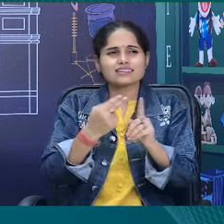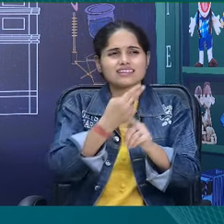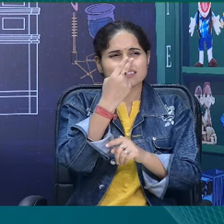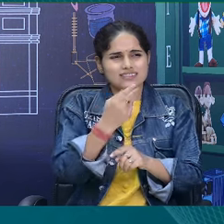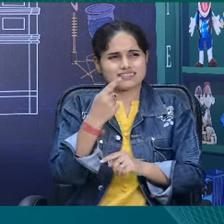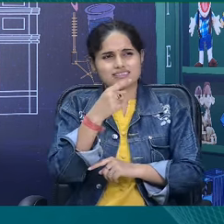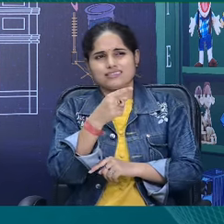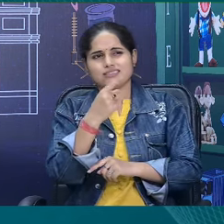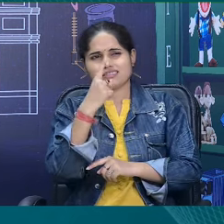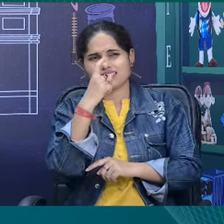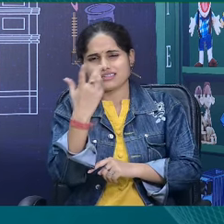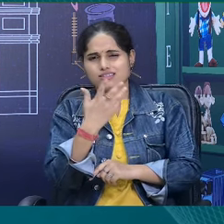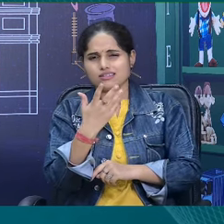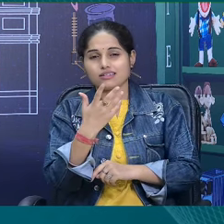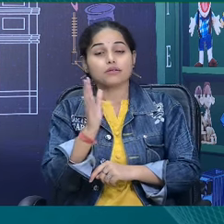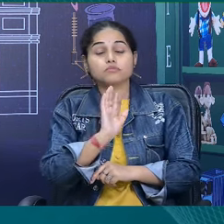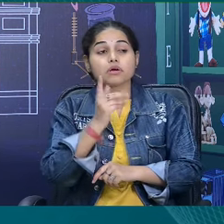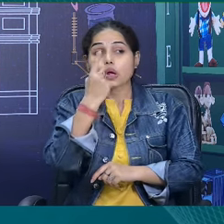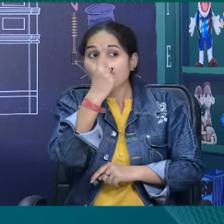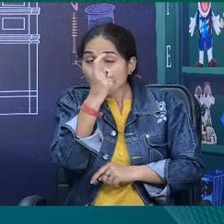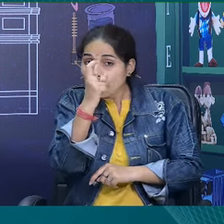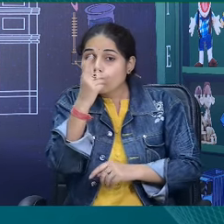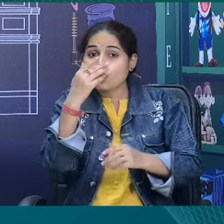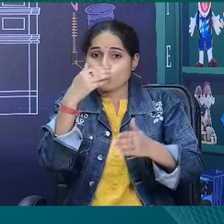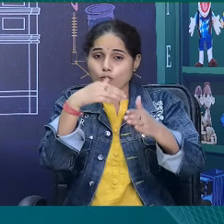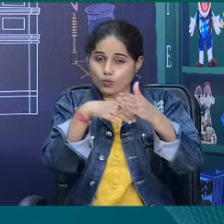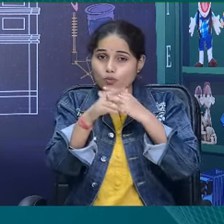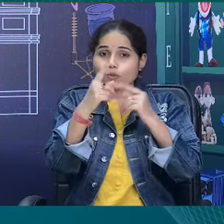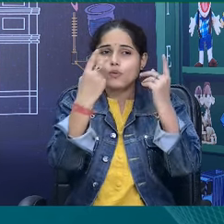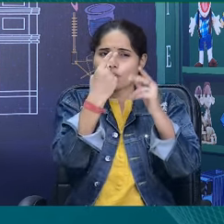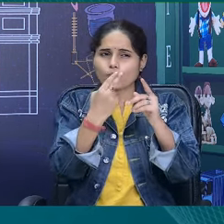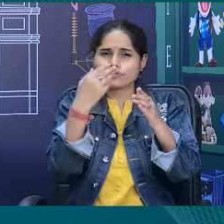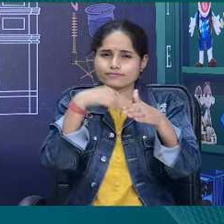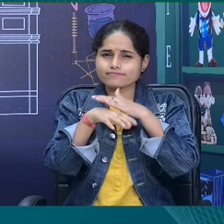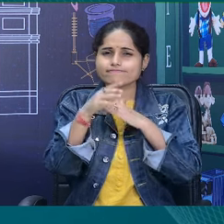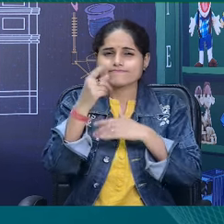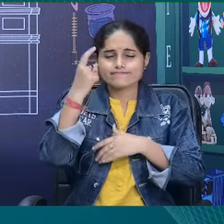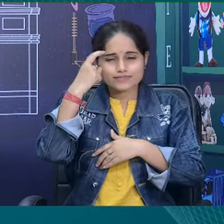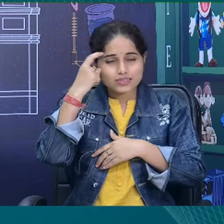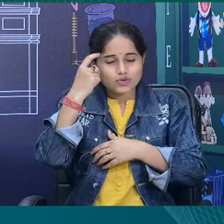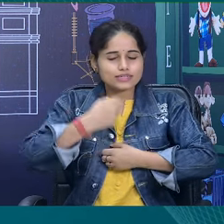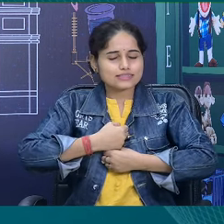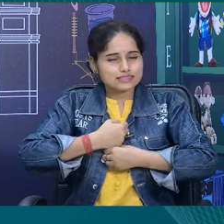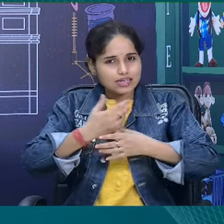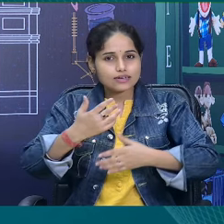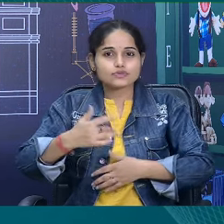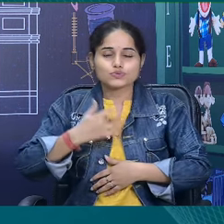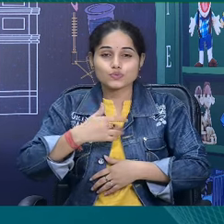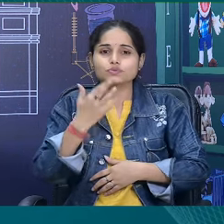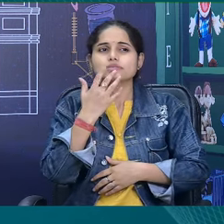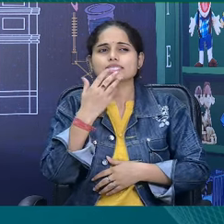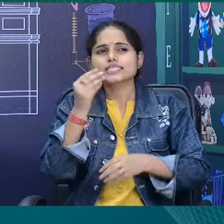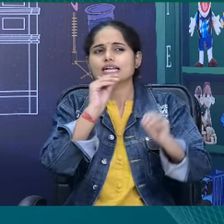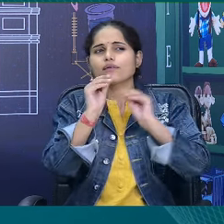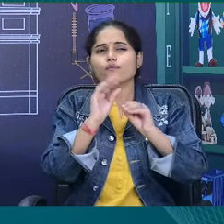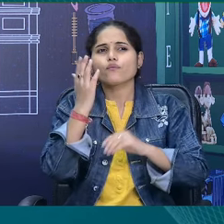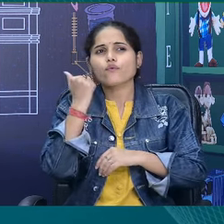ये क्या चित्र बना दिया है लेकिन उस चित्र के पीछे एक सोच होती है एक विचार होता है एक थॉट प्रोसेस होता है उसमें कलर कॉमिनेशन क्यों इस तरह